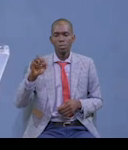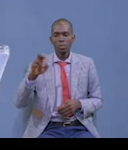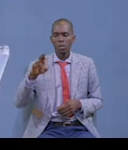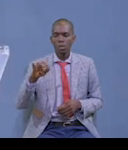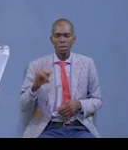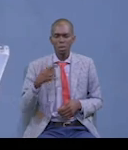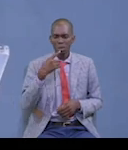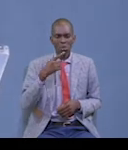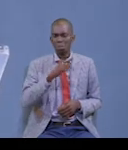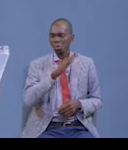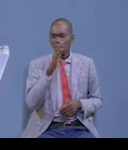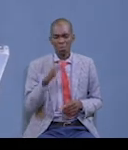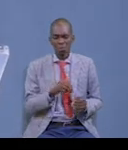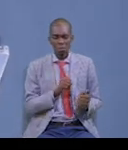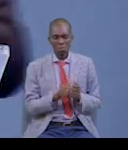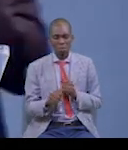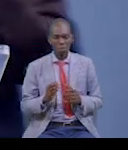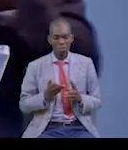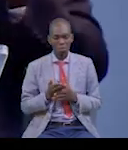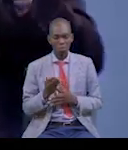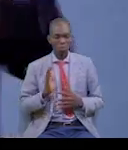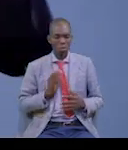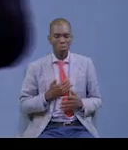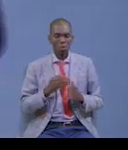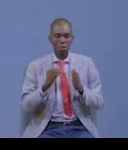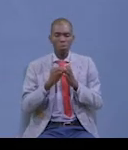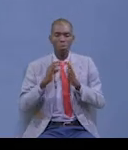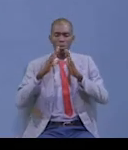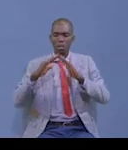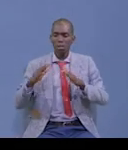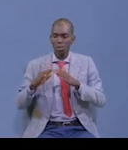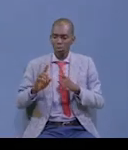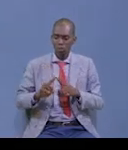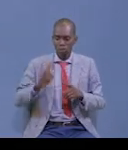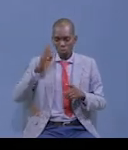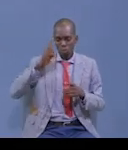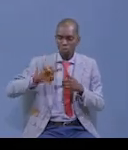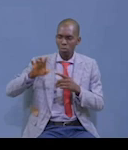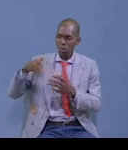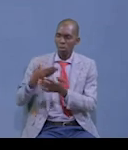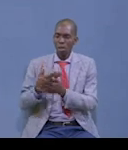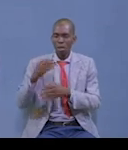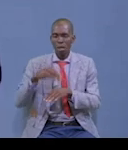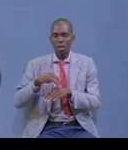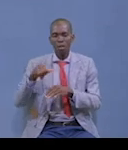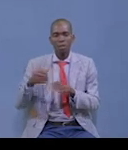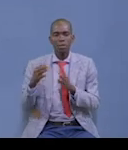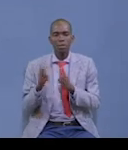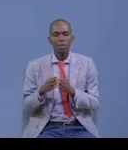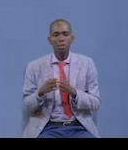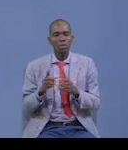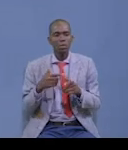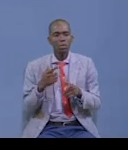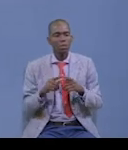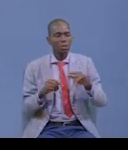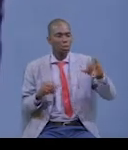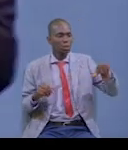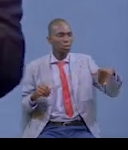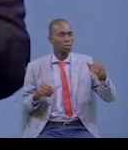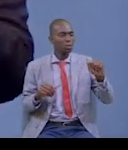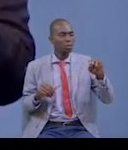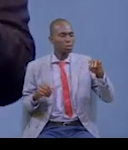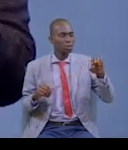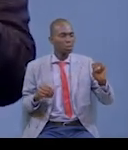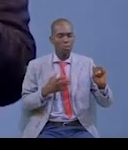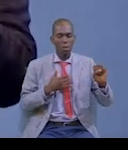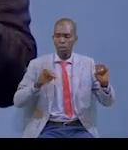here to go to Jerusalem. నీవు యెరూషలేముకి ఇలా దాటి వెళ్ళొద్దు అన్నట్టుగా అన్నారు. James and John said. యోహాను యాకోబు